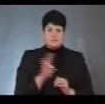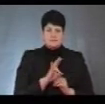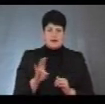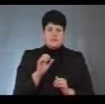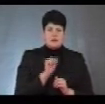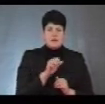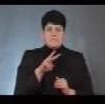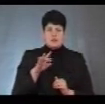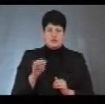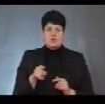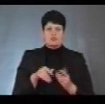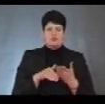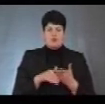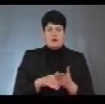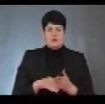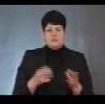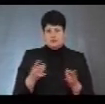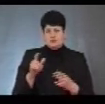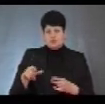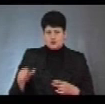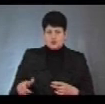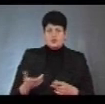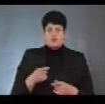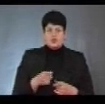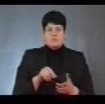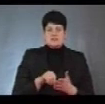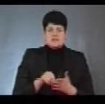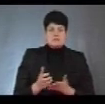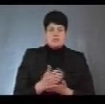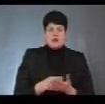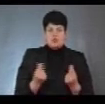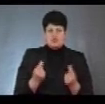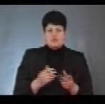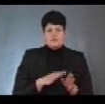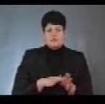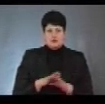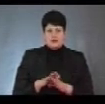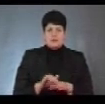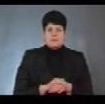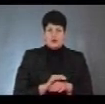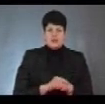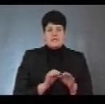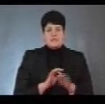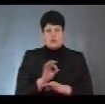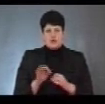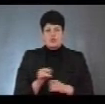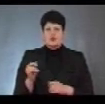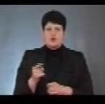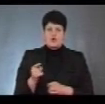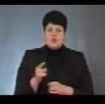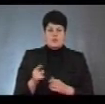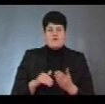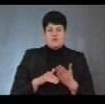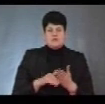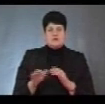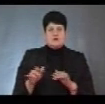допомога потребуючим. Волонтерський лідерський рух, його представники збирають кошти на реалізацію благодійних проєктів. У Тернополі волонтерський лідерський